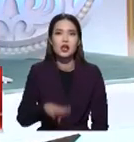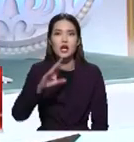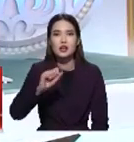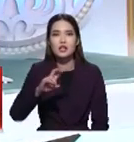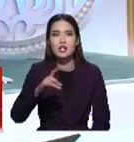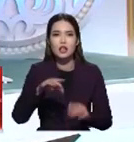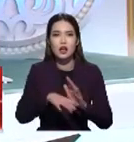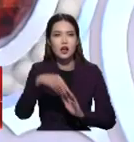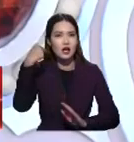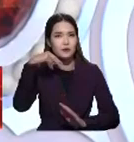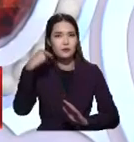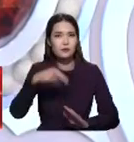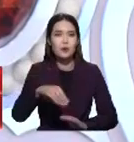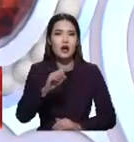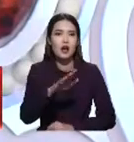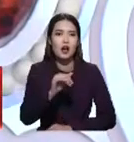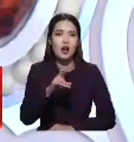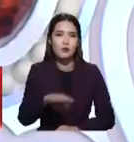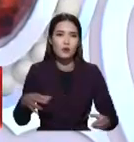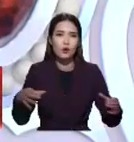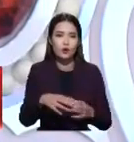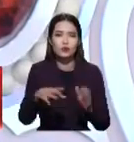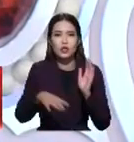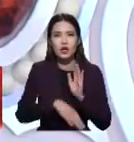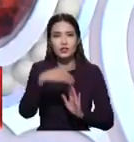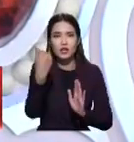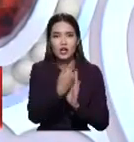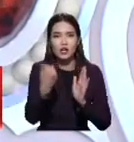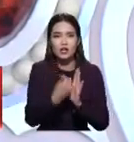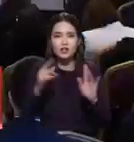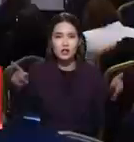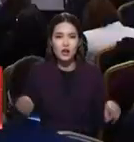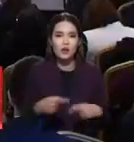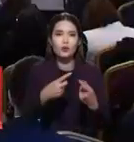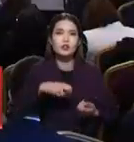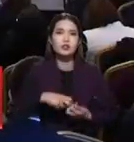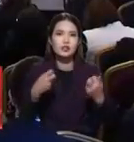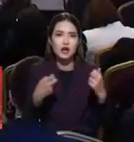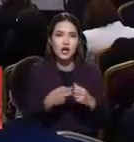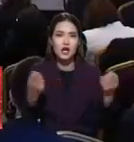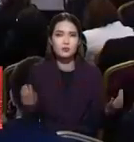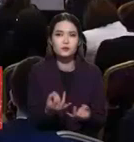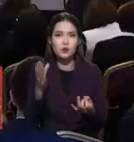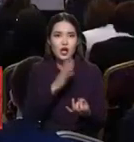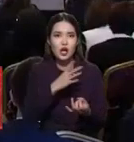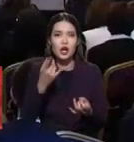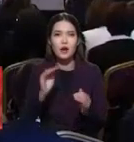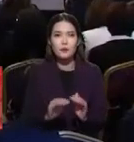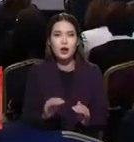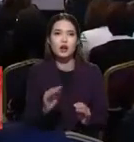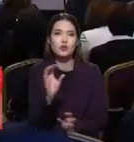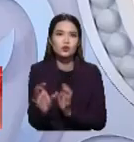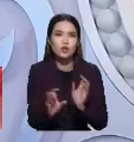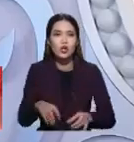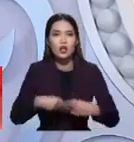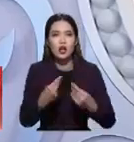Делегаттар президент жолдауы мен Аманат партиясының сайлауалды бағдарламасы аясында көтерілген мәселелер туралы сөз қозғады. Бала күтіміне берілетін